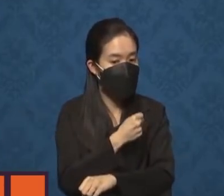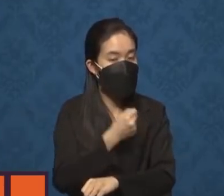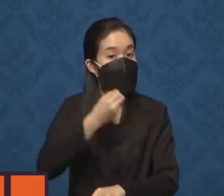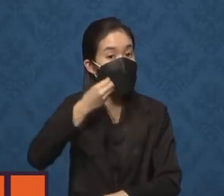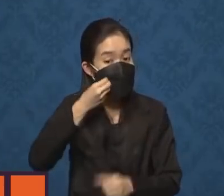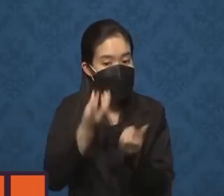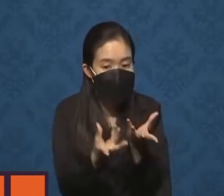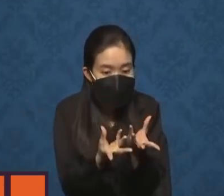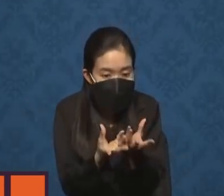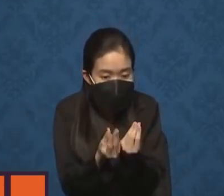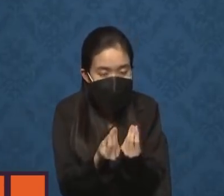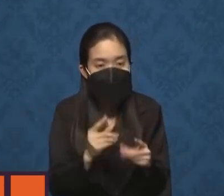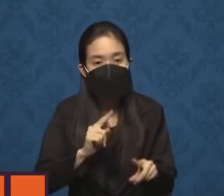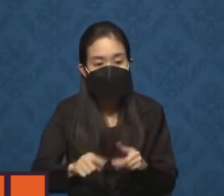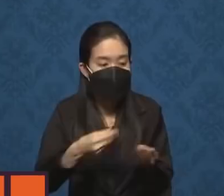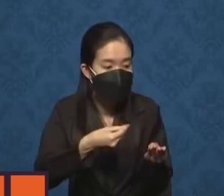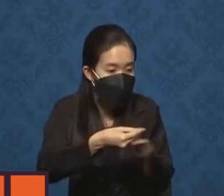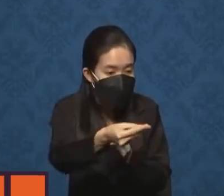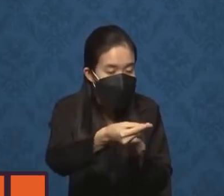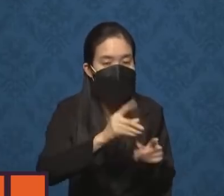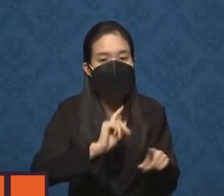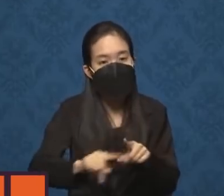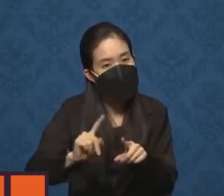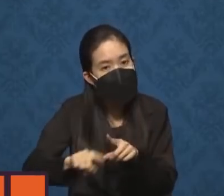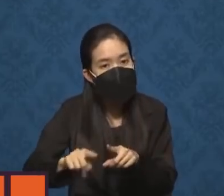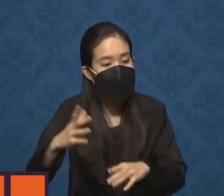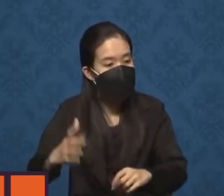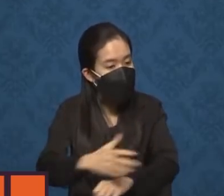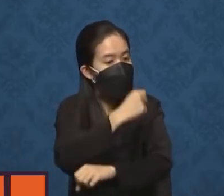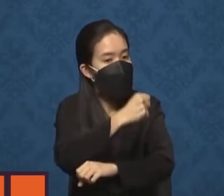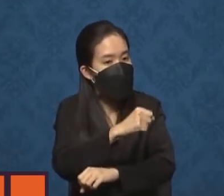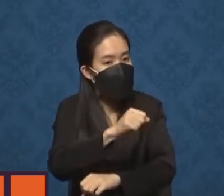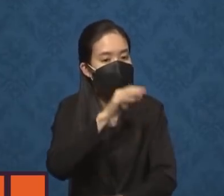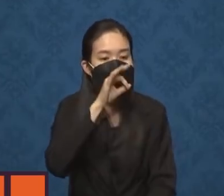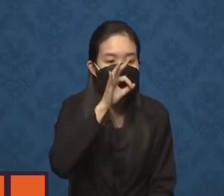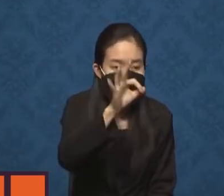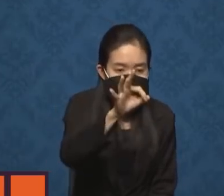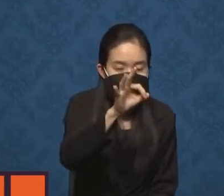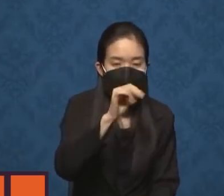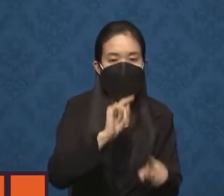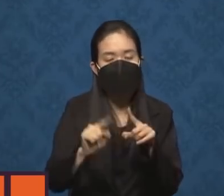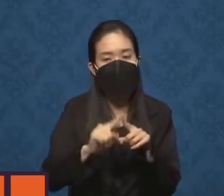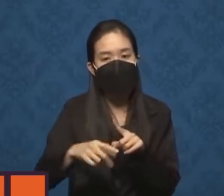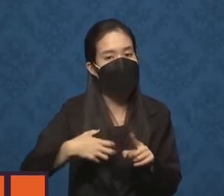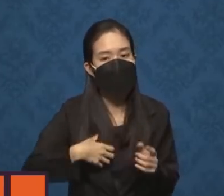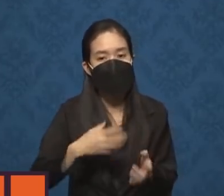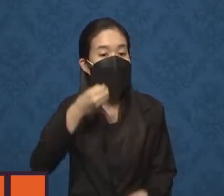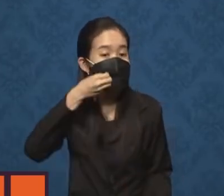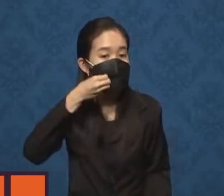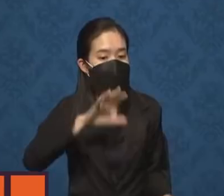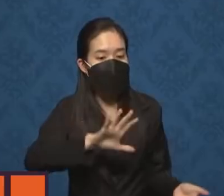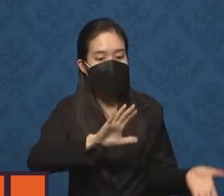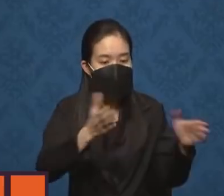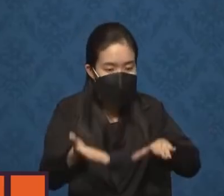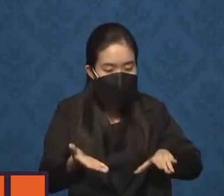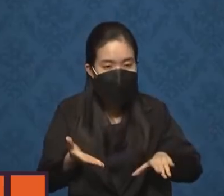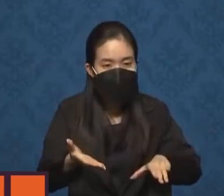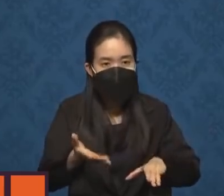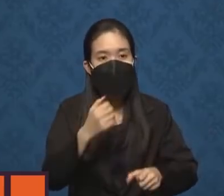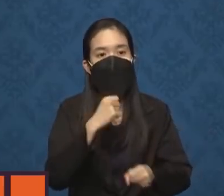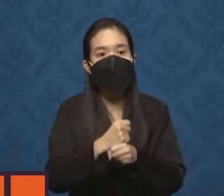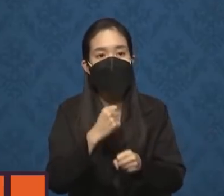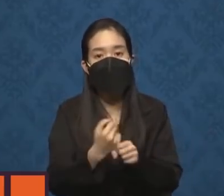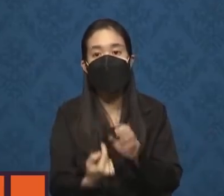บ้านไม่ว่าจะเป็นการได้ฟ้องไล่ยึดไล่หรือเพื่อนำที่ดินมาพัฒนาแนวริม